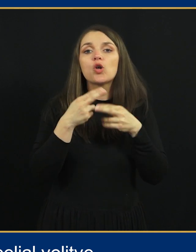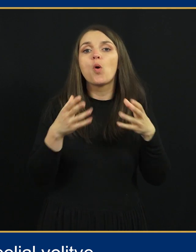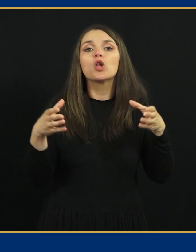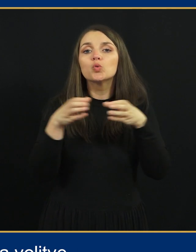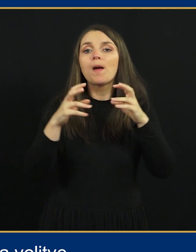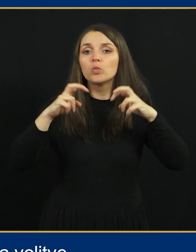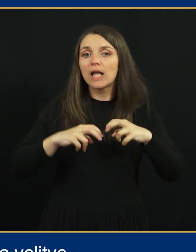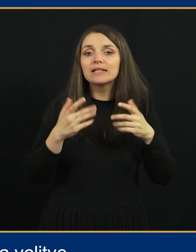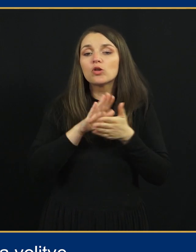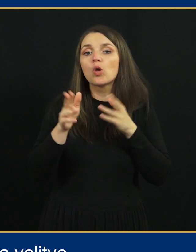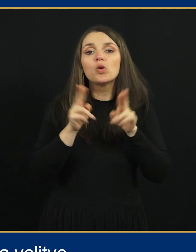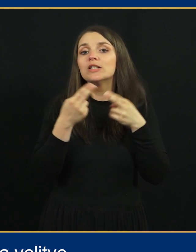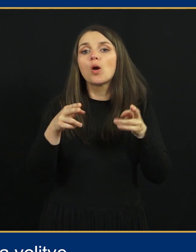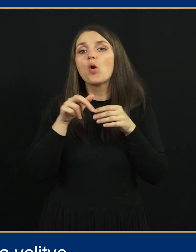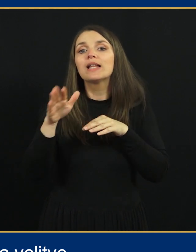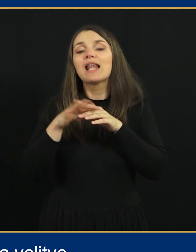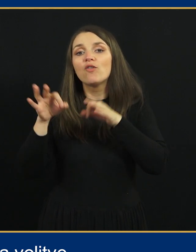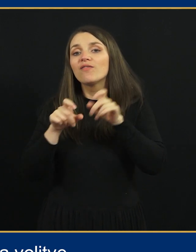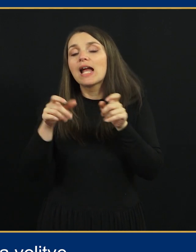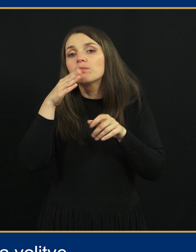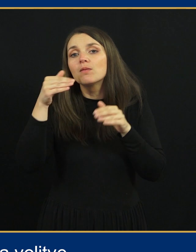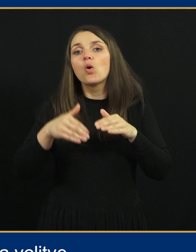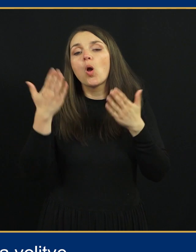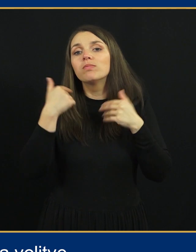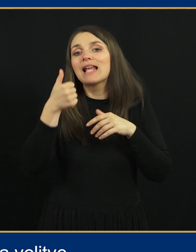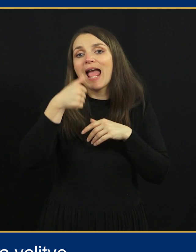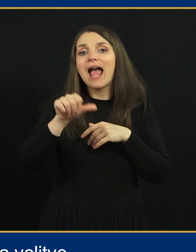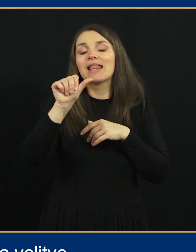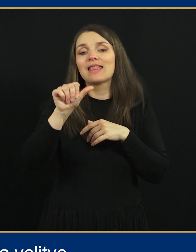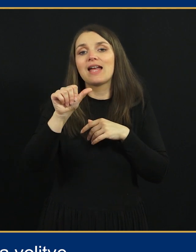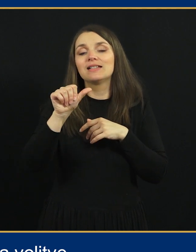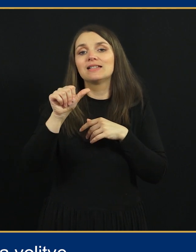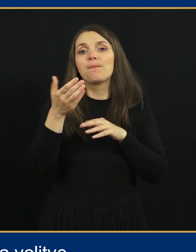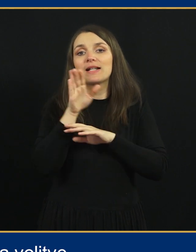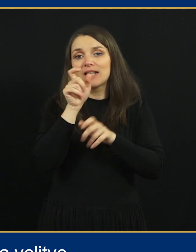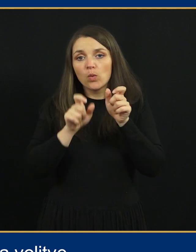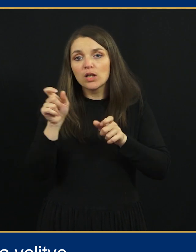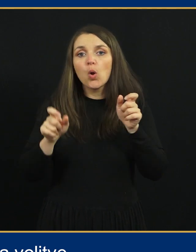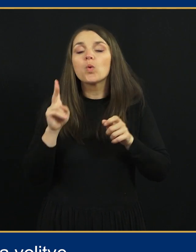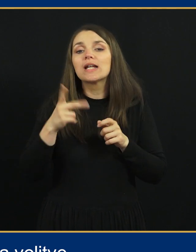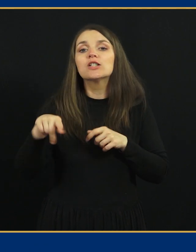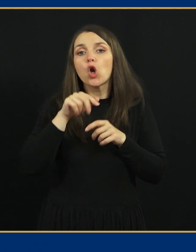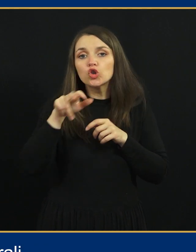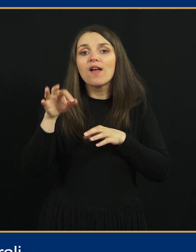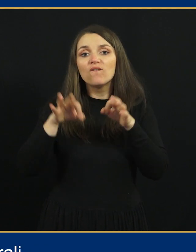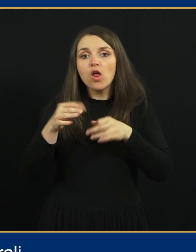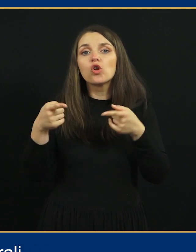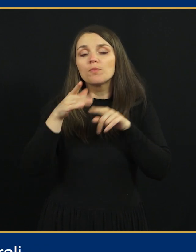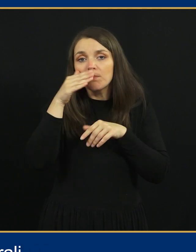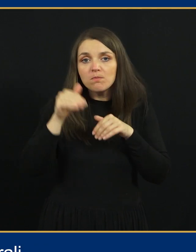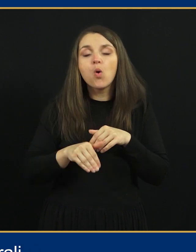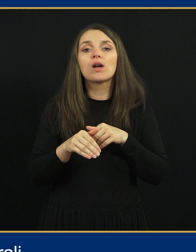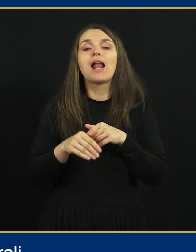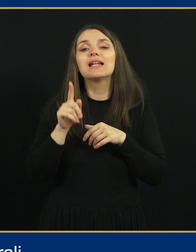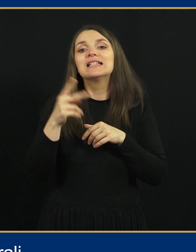vse skupaj, enostavno niso mogli iti na volitve, ker bi moralo biti 11 predstavnikov, ki so šli voliti, oziroma